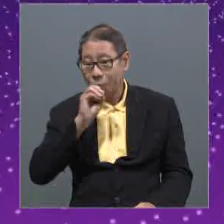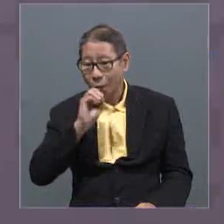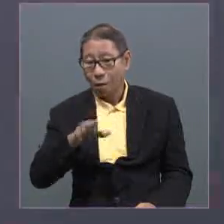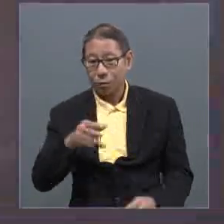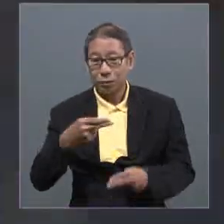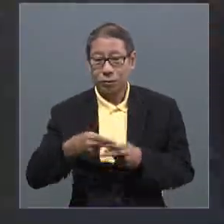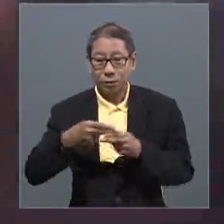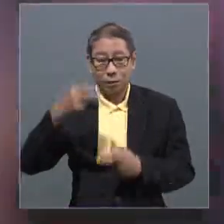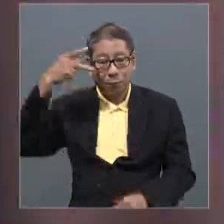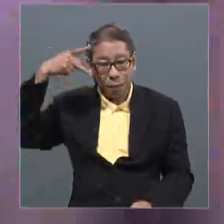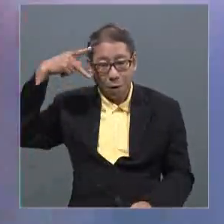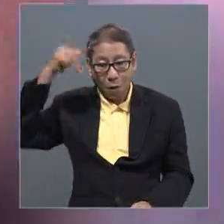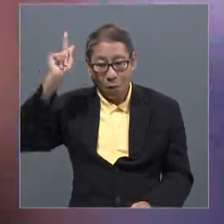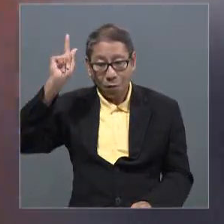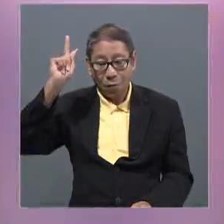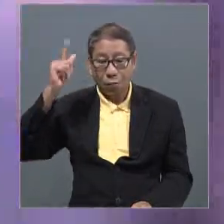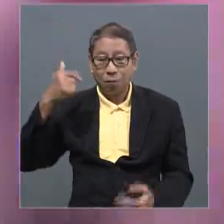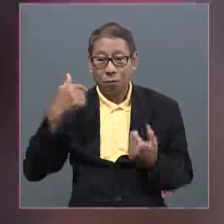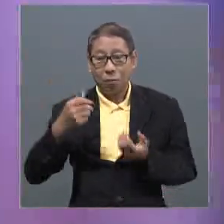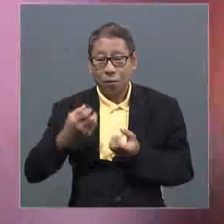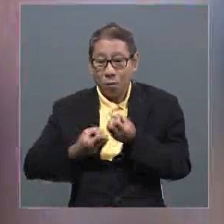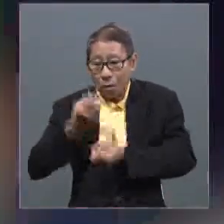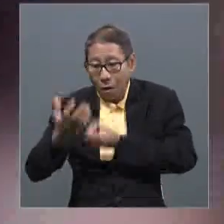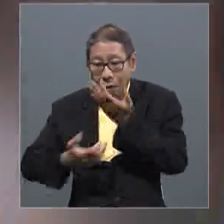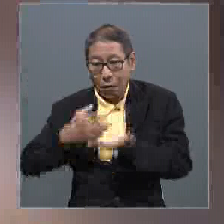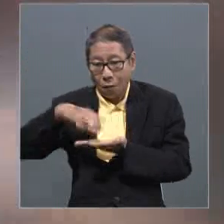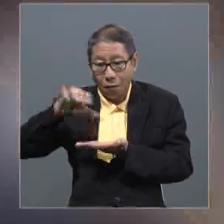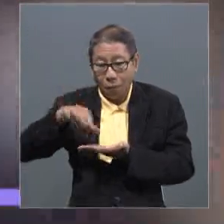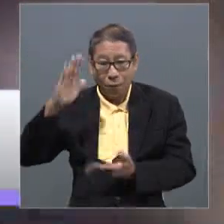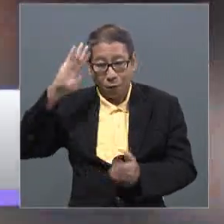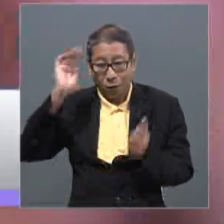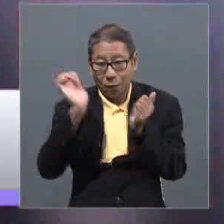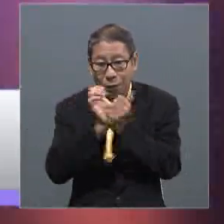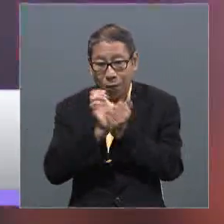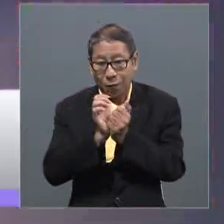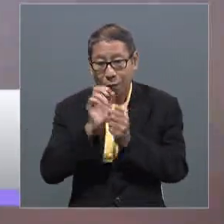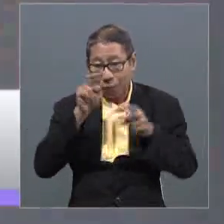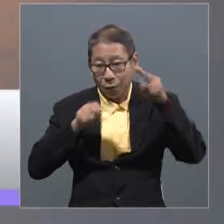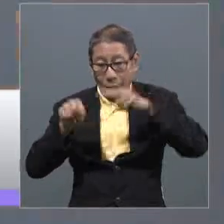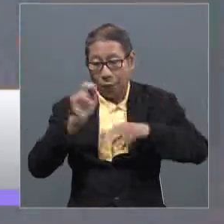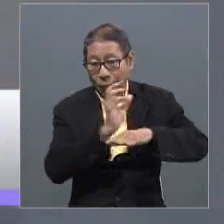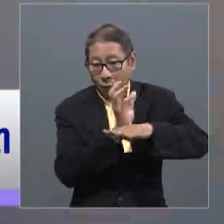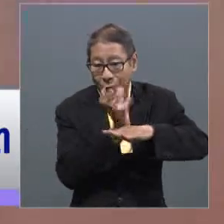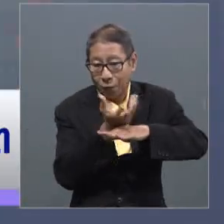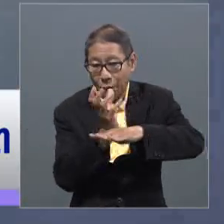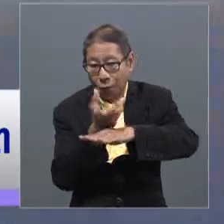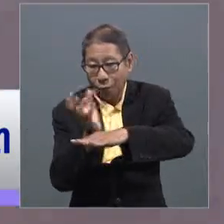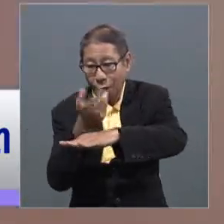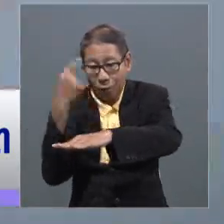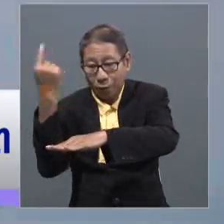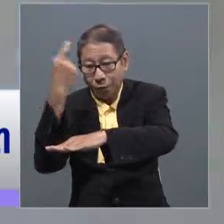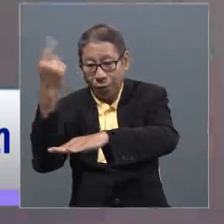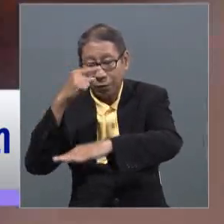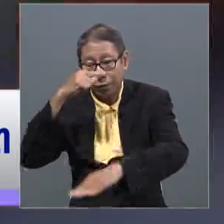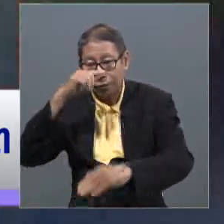คุณประคองนะเขาเล่าให้ฟังว่าขบวนตำรวจที่อารักขารถหรูของนักท่องเที่ยวจีนเนี่ยนะชนแม่